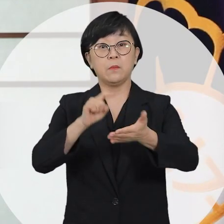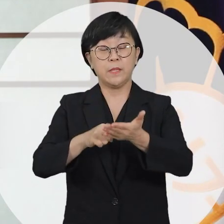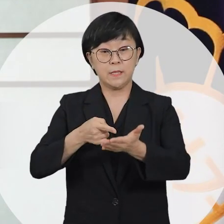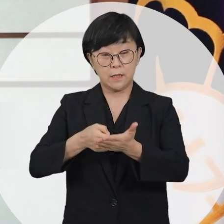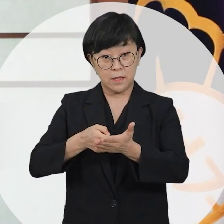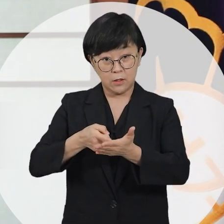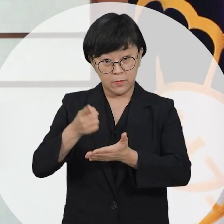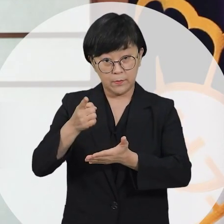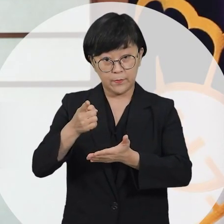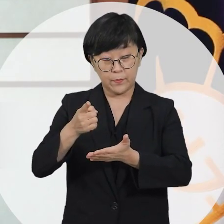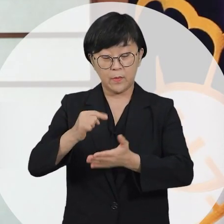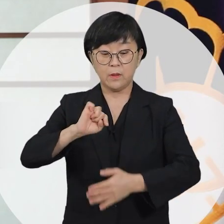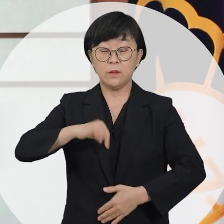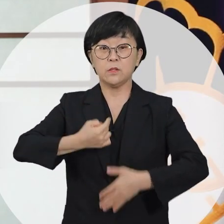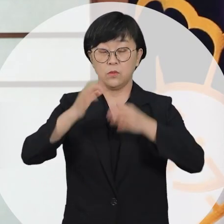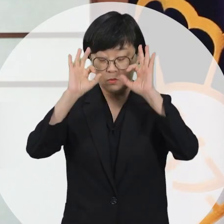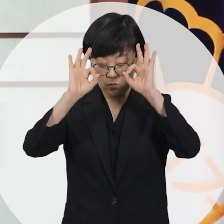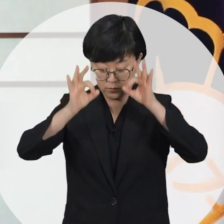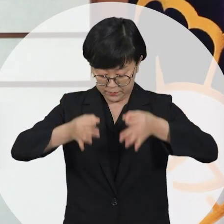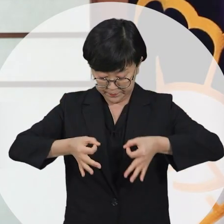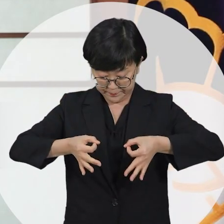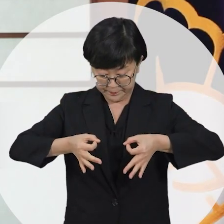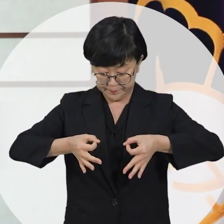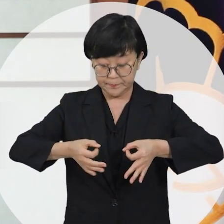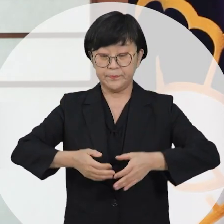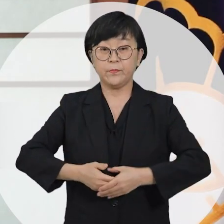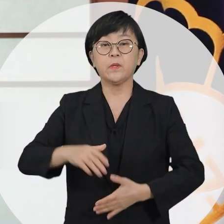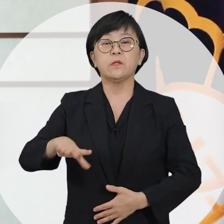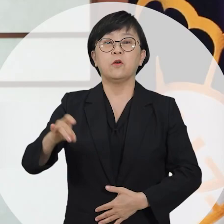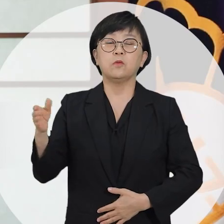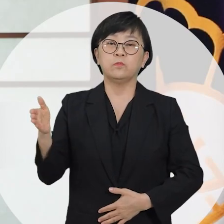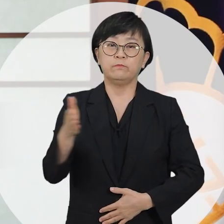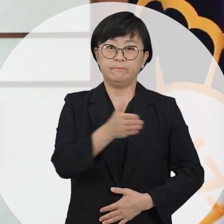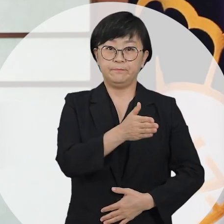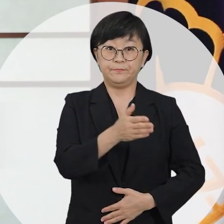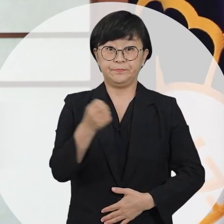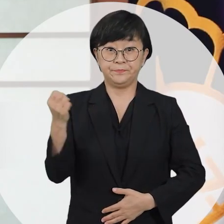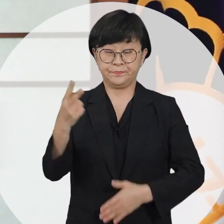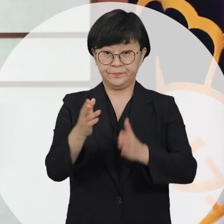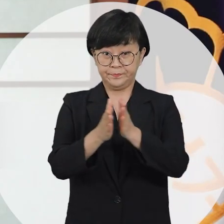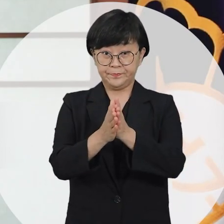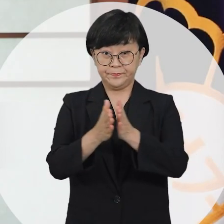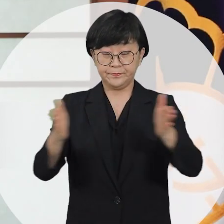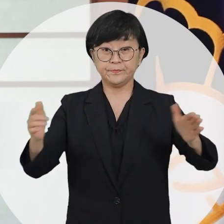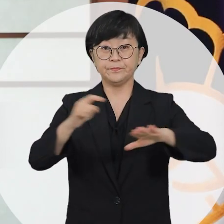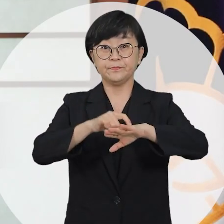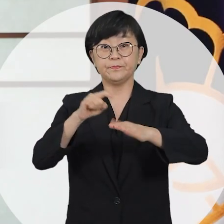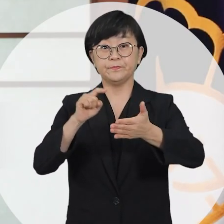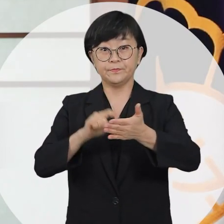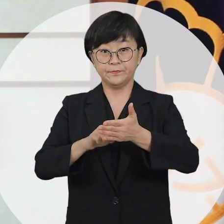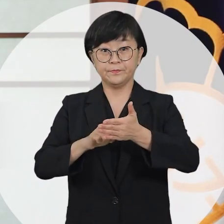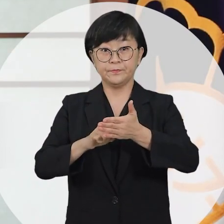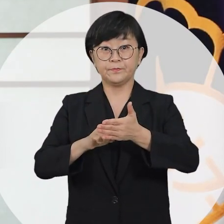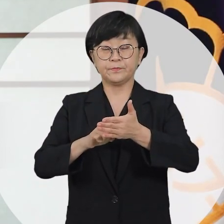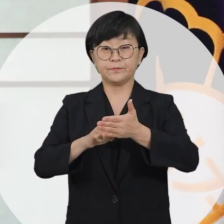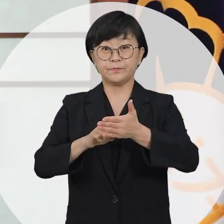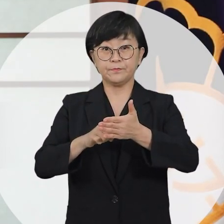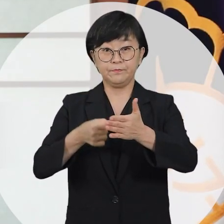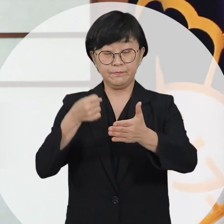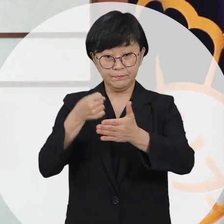새겨 스스로를 돌아보고 처음부터 다시 시작한다는 마음으로